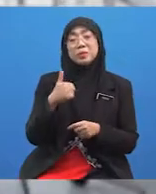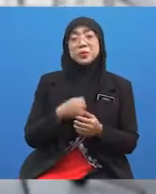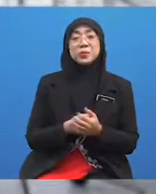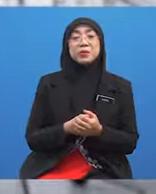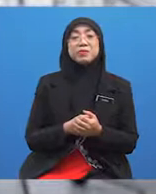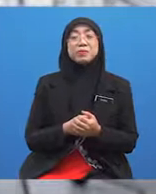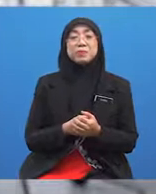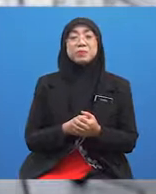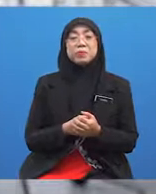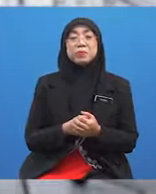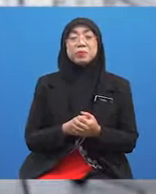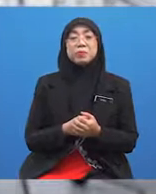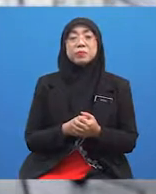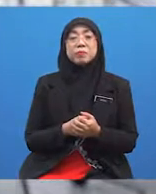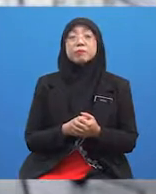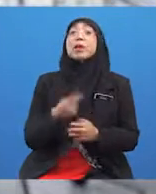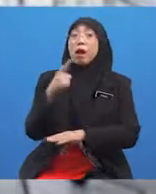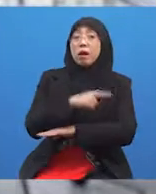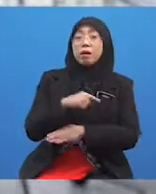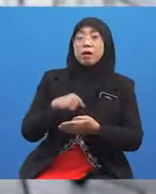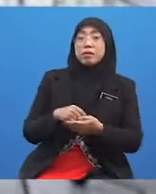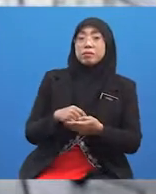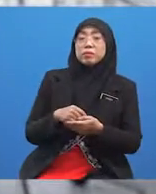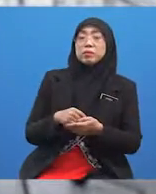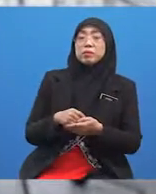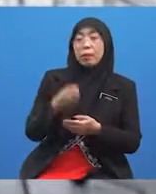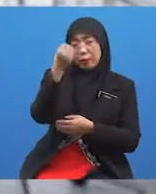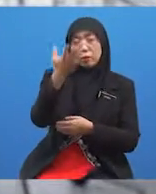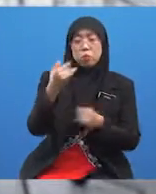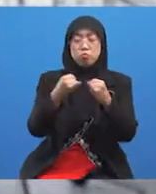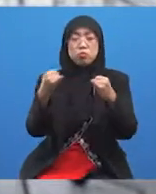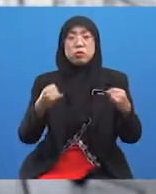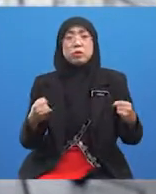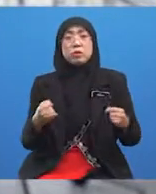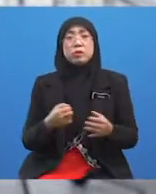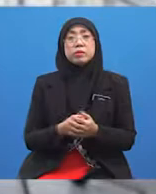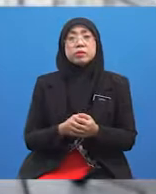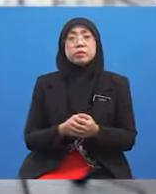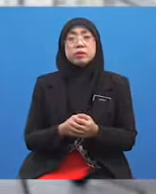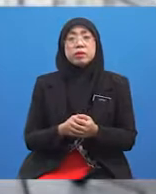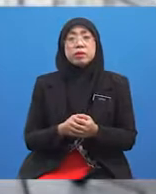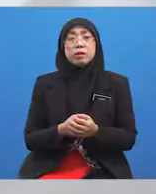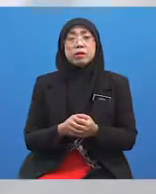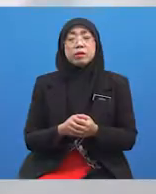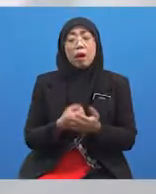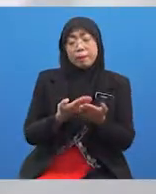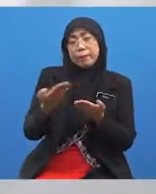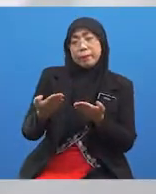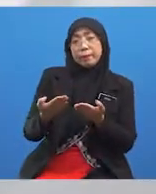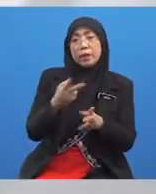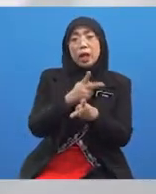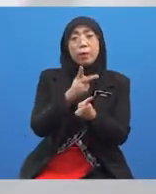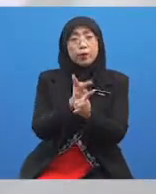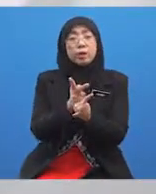Baiklah pelajar, hari ini cikgu teruskan lagi dengan menerangkan jenis-jenis keputusan pembelian produk. Terdapat tiga